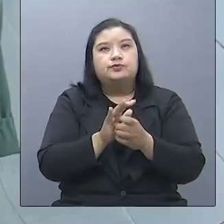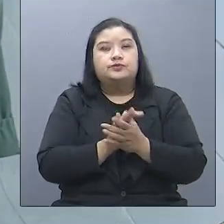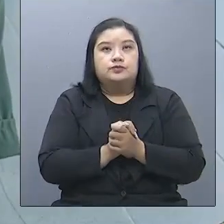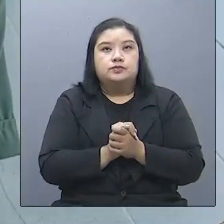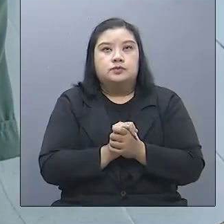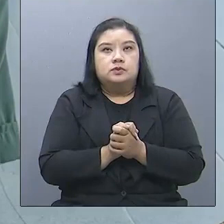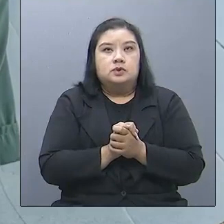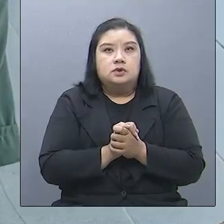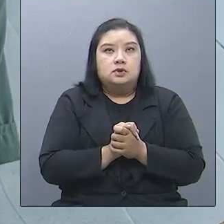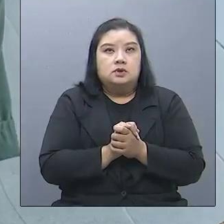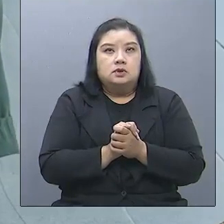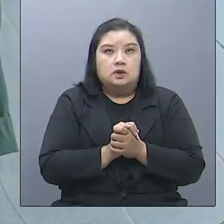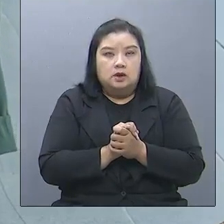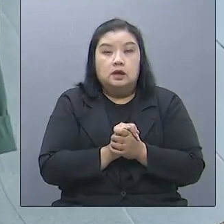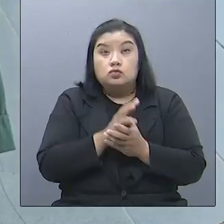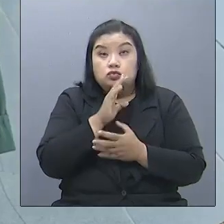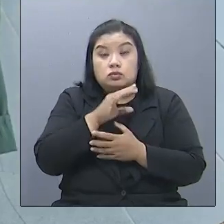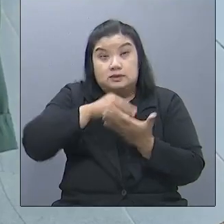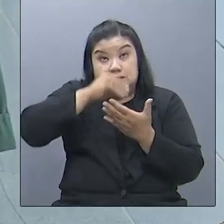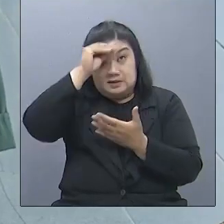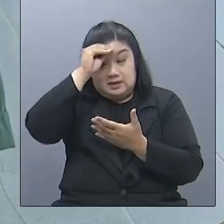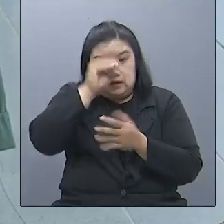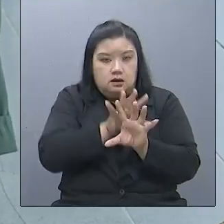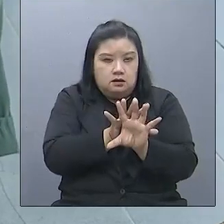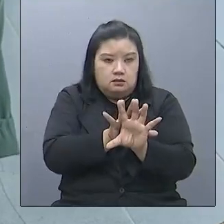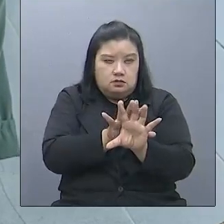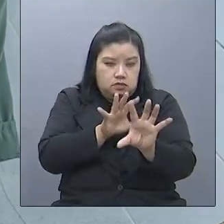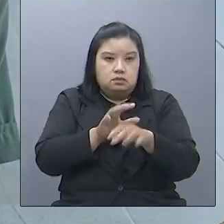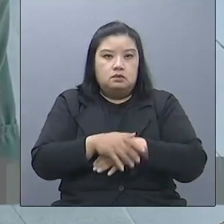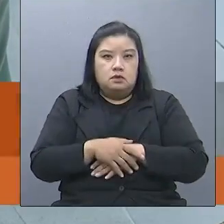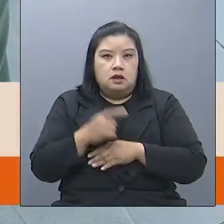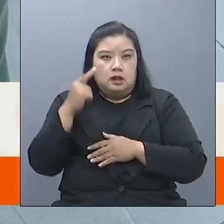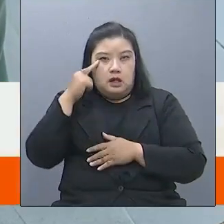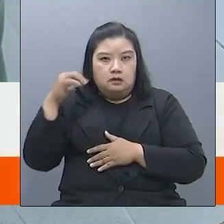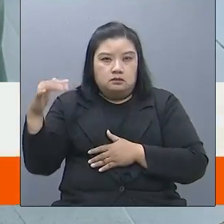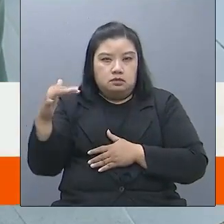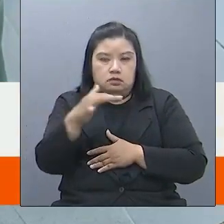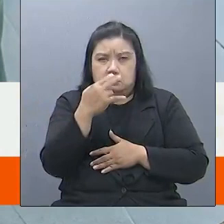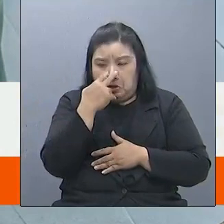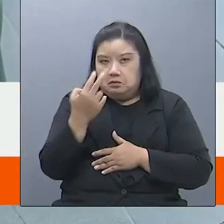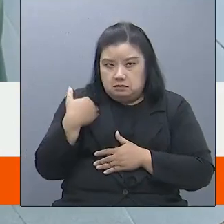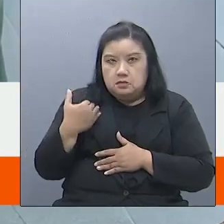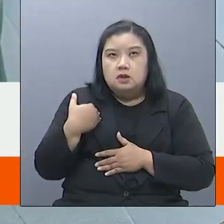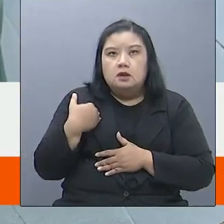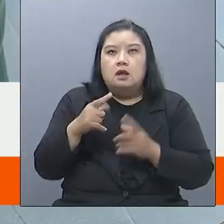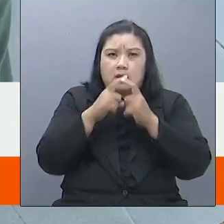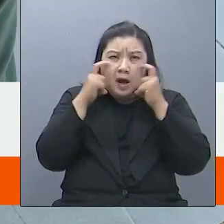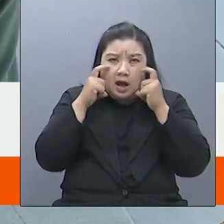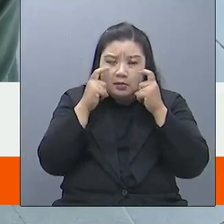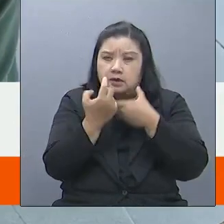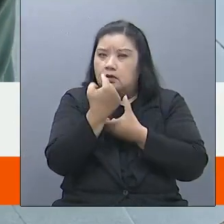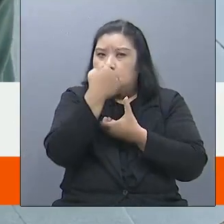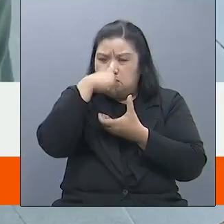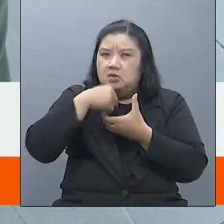ติแล้วนั่งเรียนที่ห้องปกติแล้วก็จะเห็นฝุ่นแล้วฝุ่นสามารถเข้าจมูกได้โดยที่ใส่ผ้าปิดปากแ